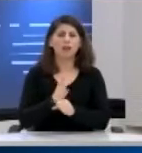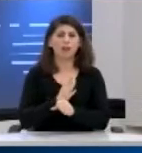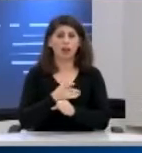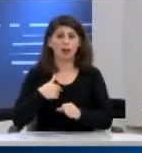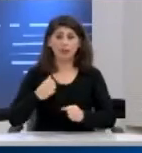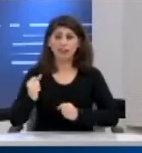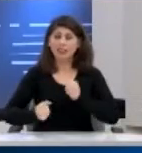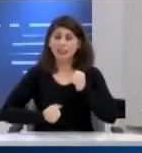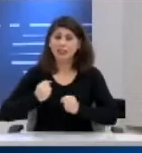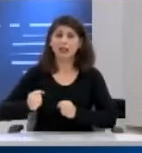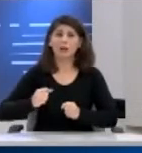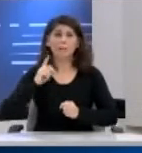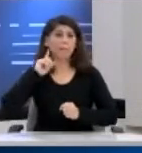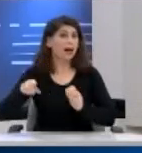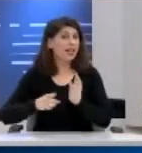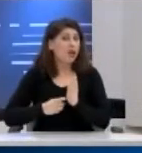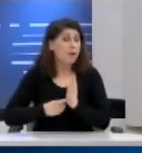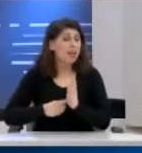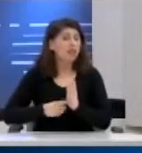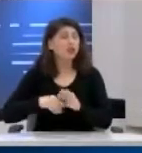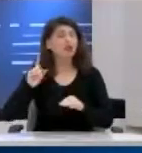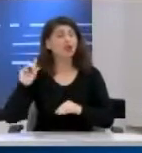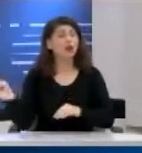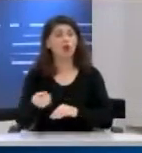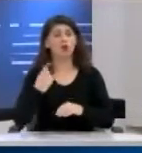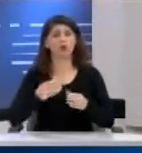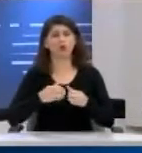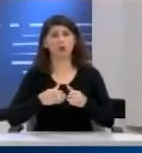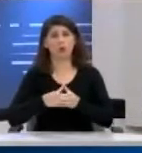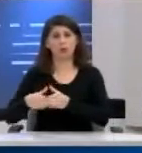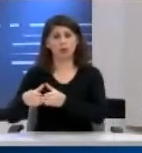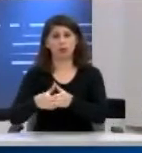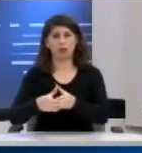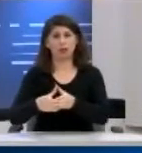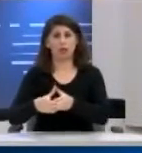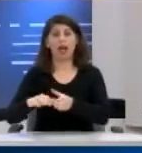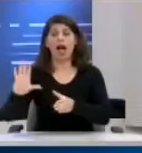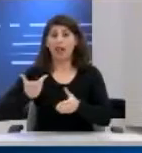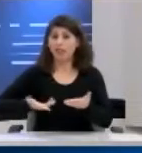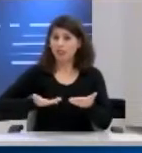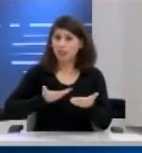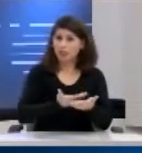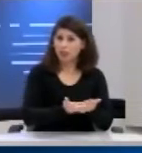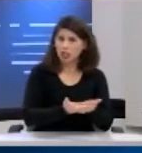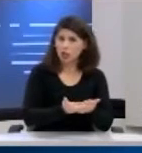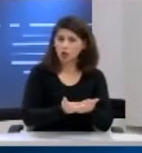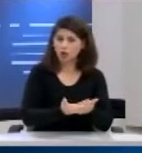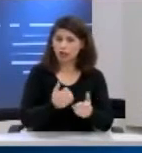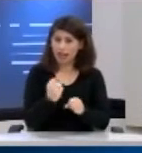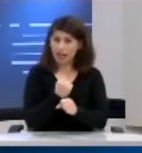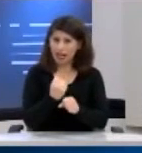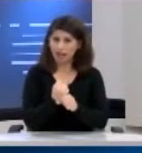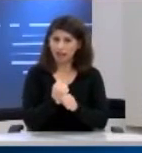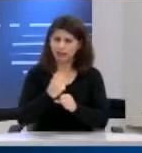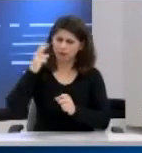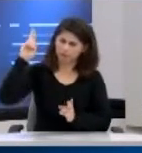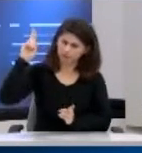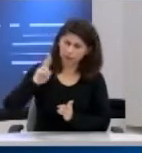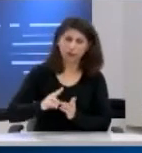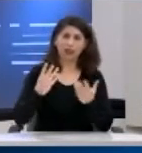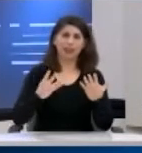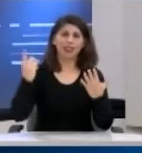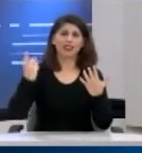Κυνηγήσαμε την παραβατικότητα σε όλους τους τομείς. Περιορίσαμε την αδήλωτη εργασία στο 9%